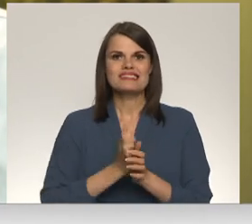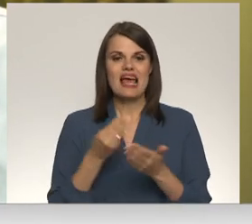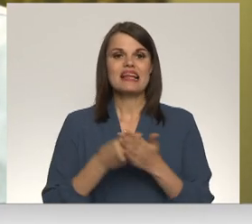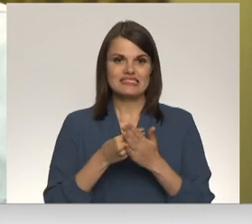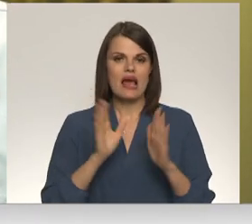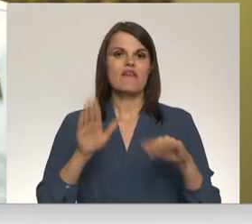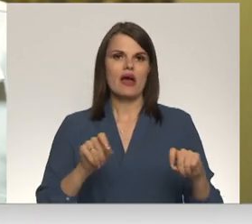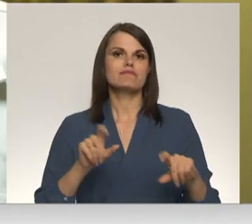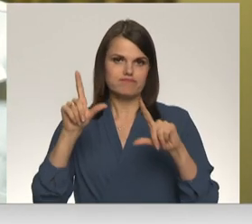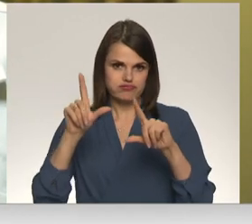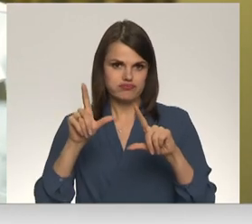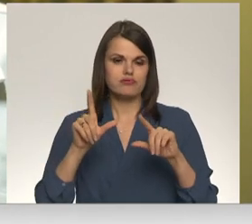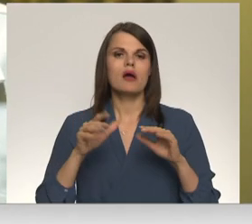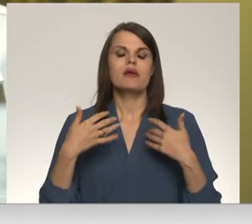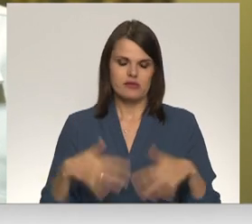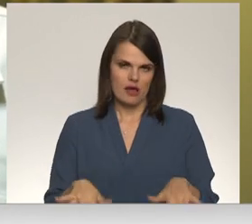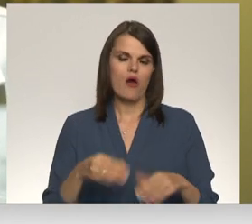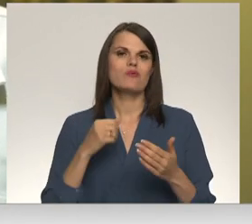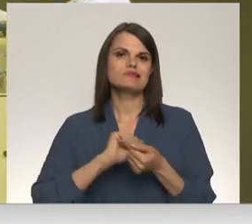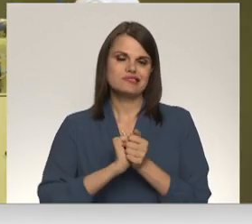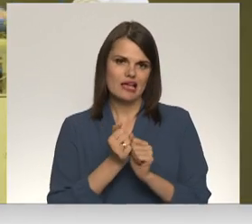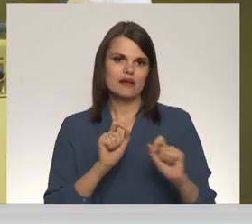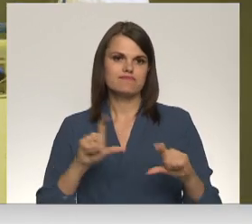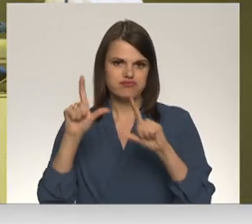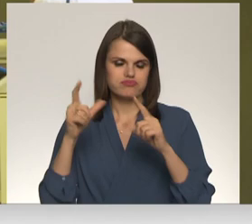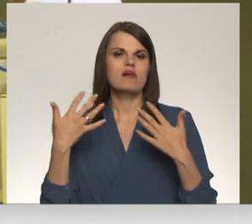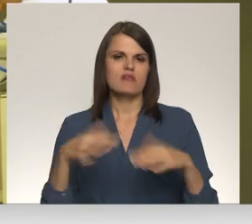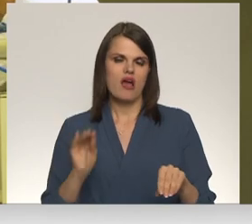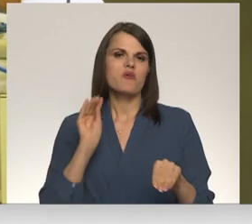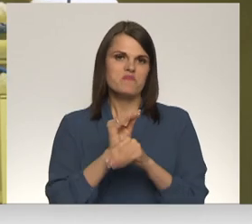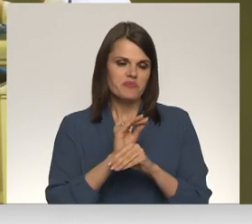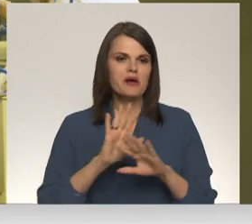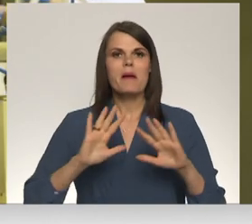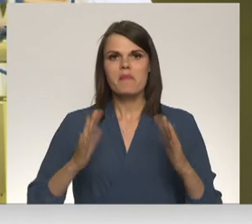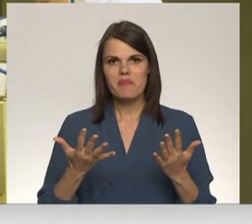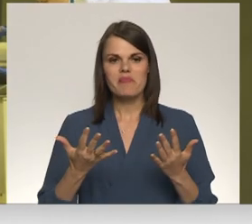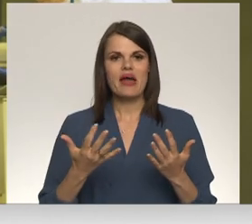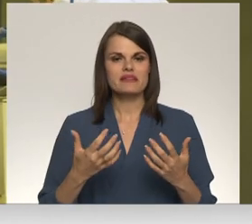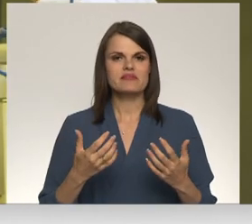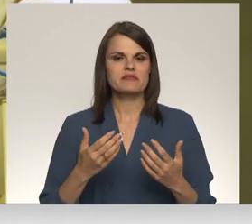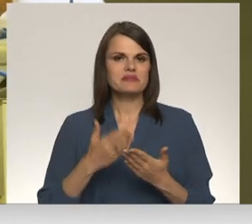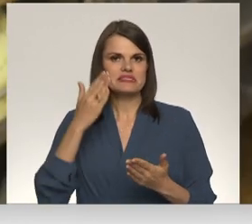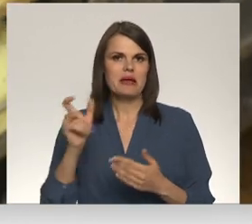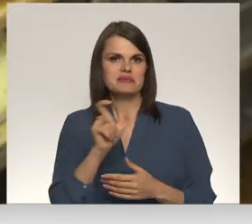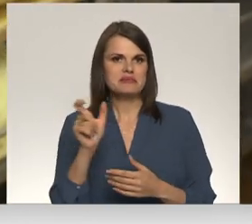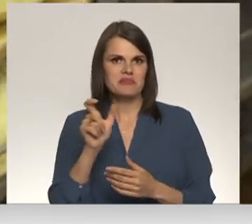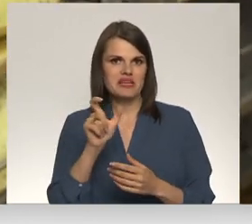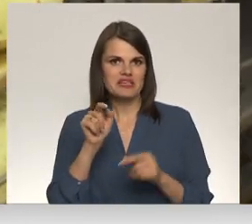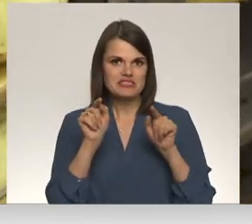varam, esam to izdarījuši jau vairākas reizes, bet kritiskais brīdis ir tenī,